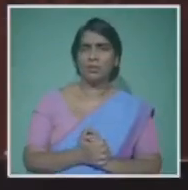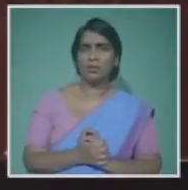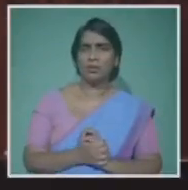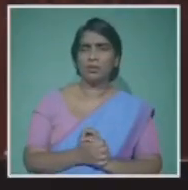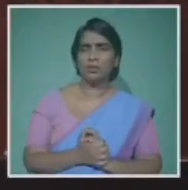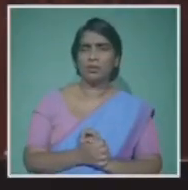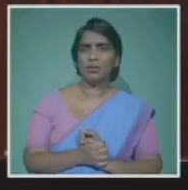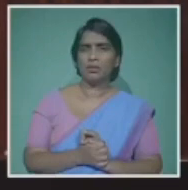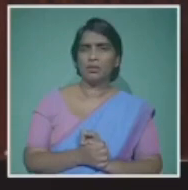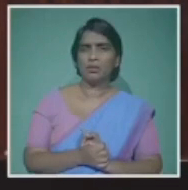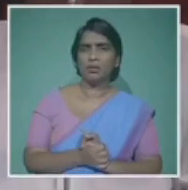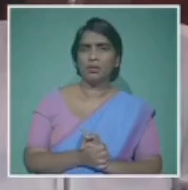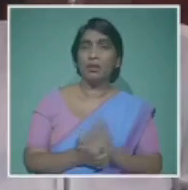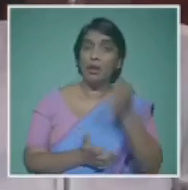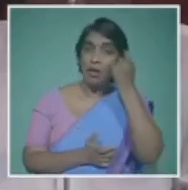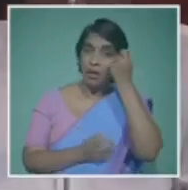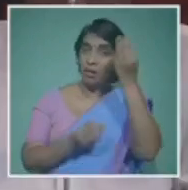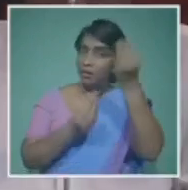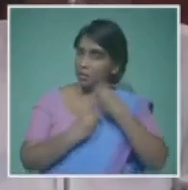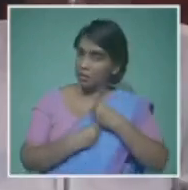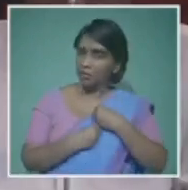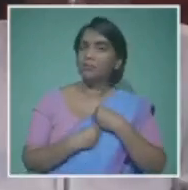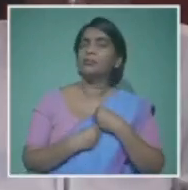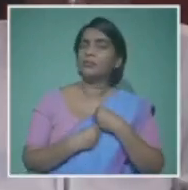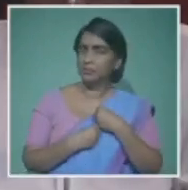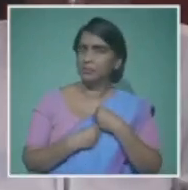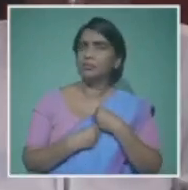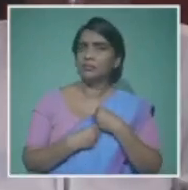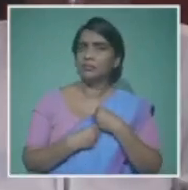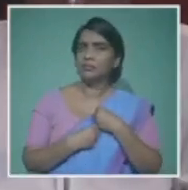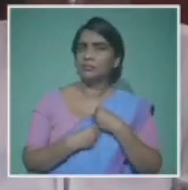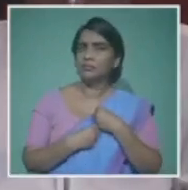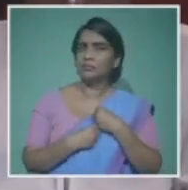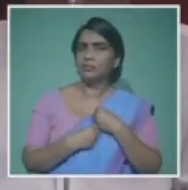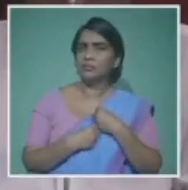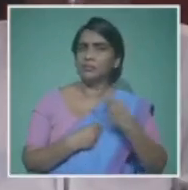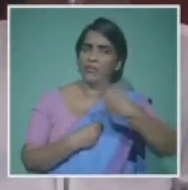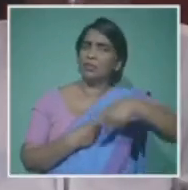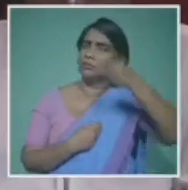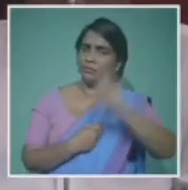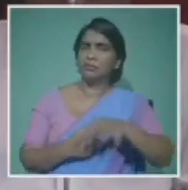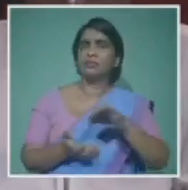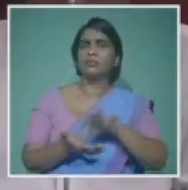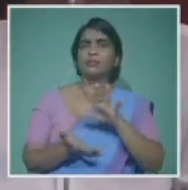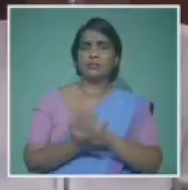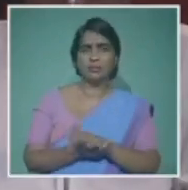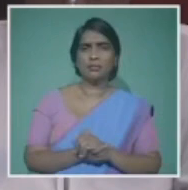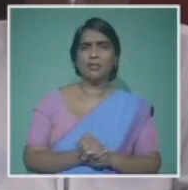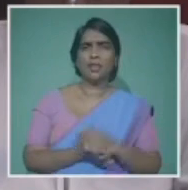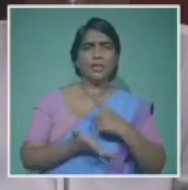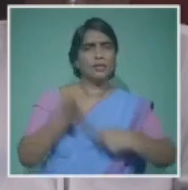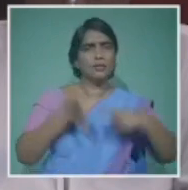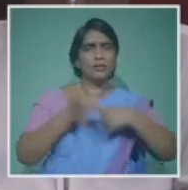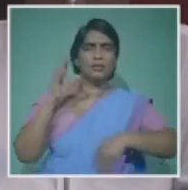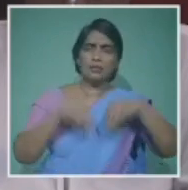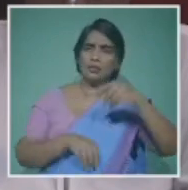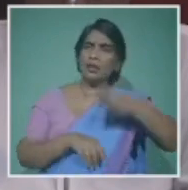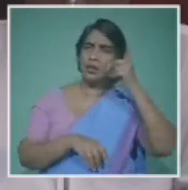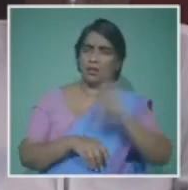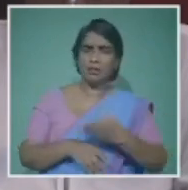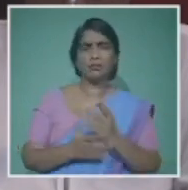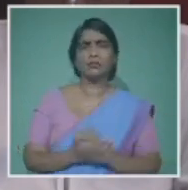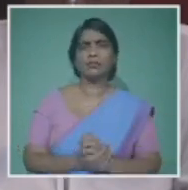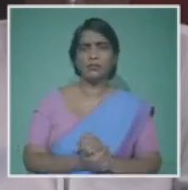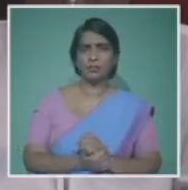නෑ ඔබතුමා ඔබතුමා යෝජනාවක් ගෙනාවොත් ඒක අපි ඒක ඡන්දයෙන් සම්මත කරනවා ඡන්දයක් කරන් සම්මත කරමු අධිකරණ ඇමතිතාව